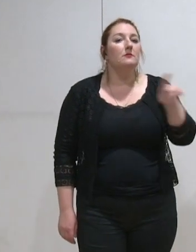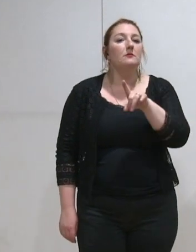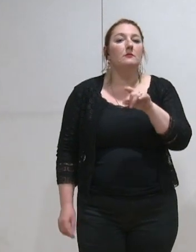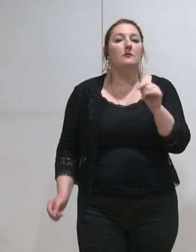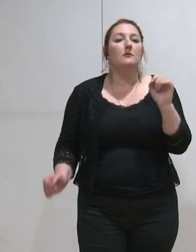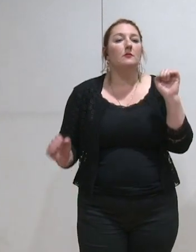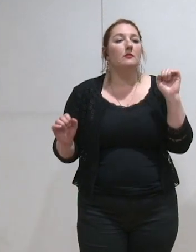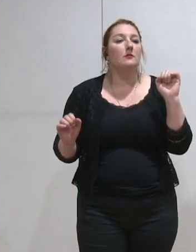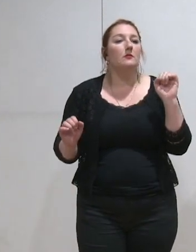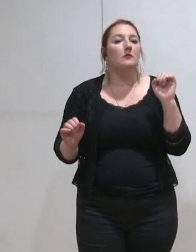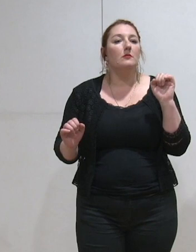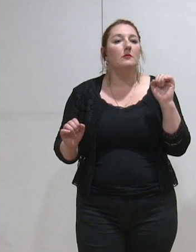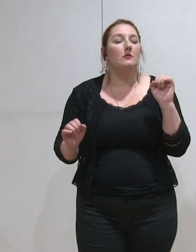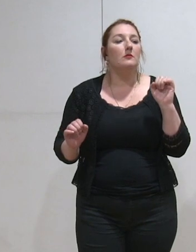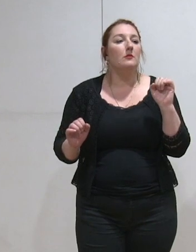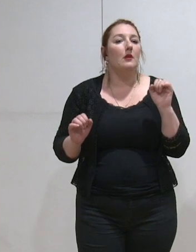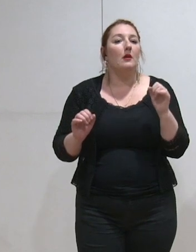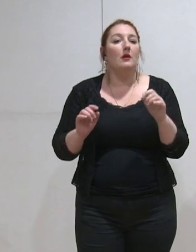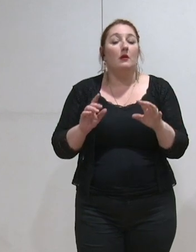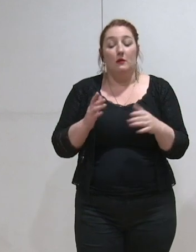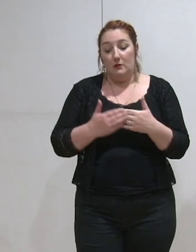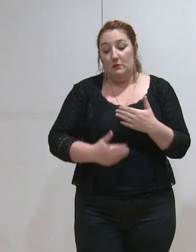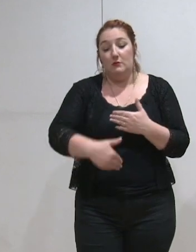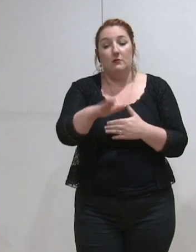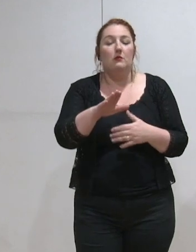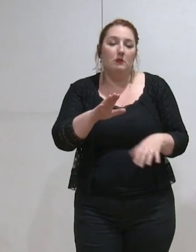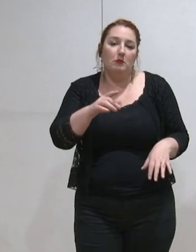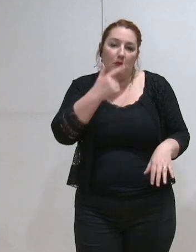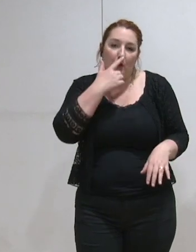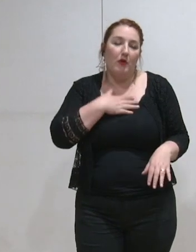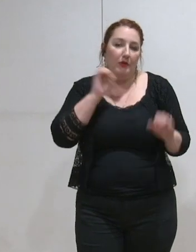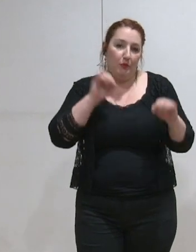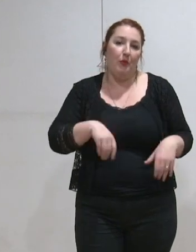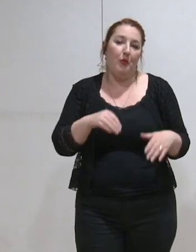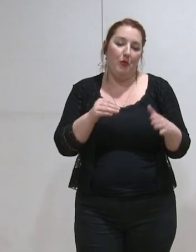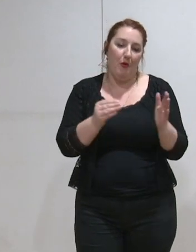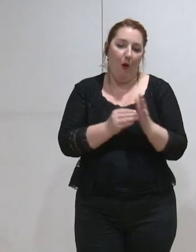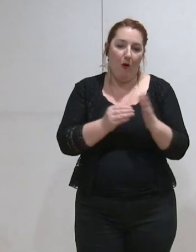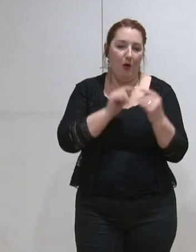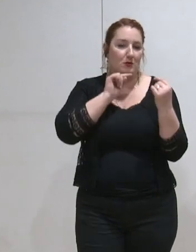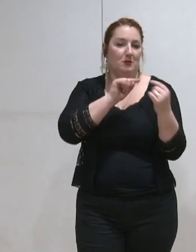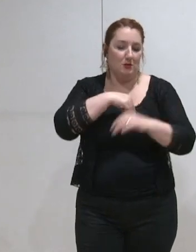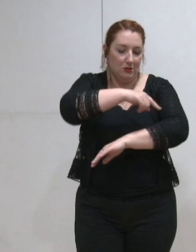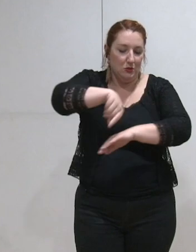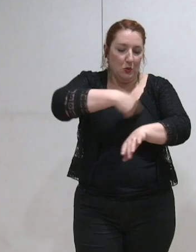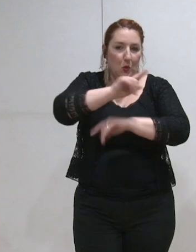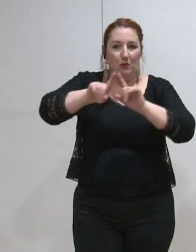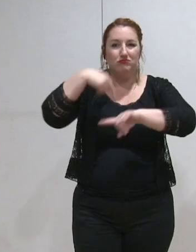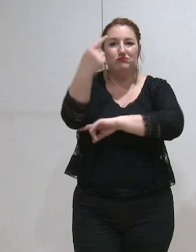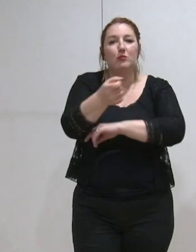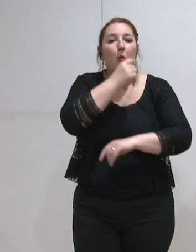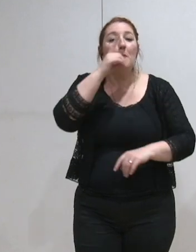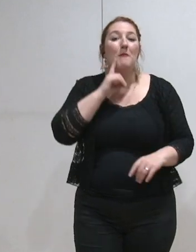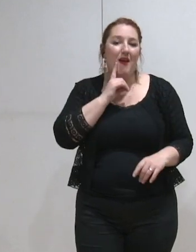débat sur le sujet puisque nous aurons l'occasion à mon avis de passer un certain temps du conseil municipal du mois de